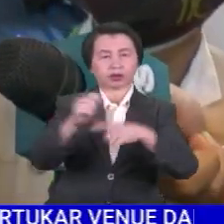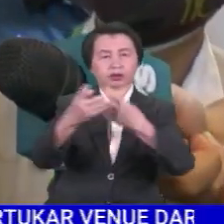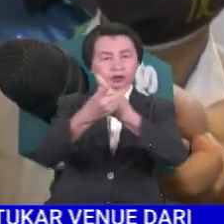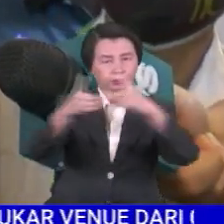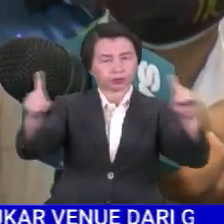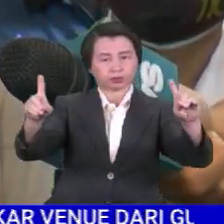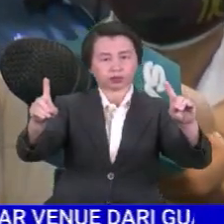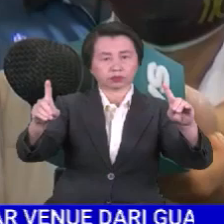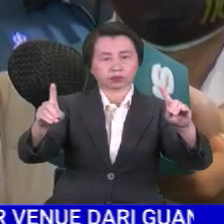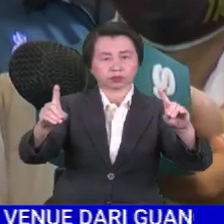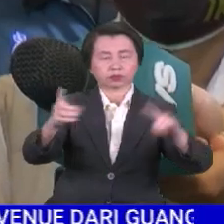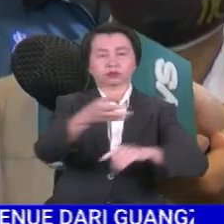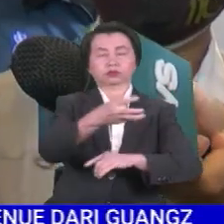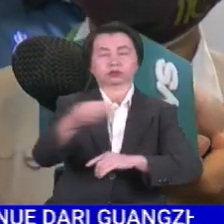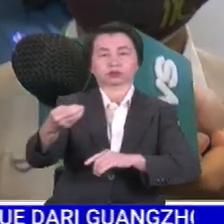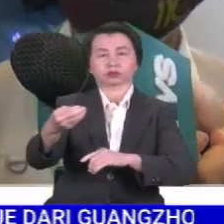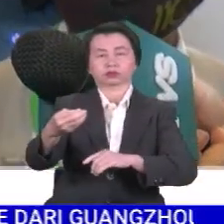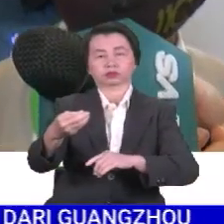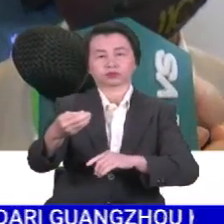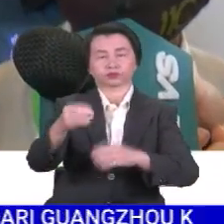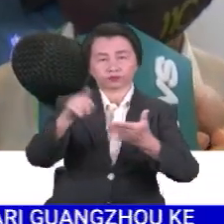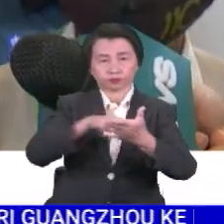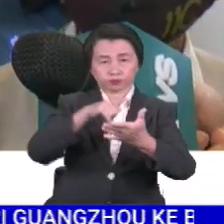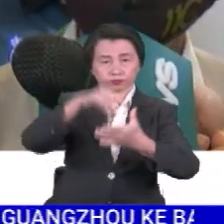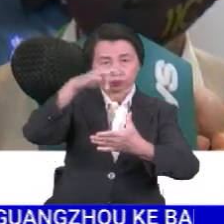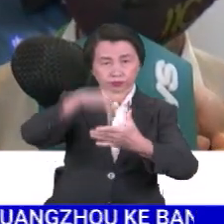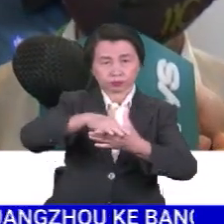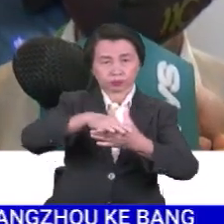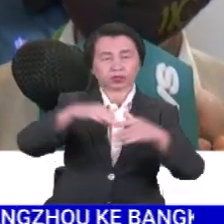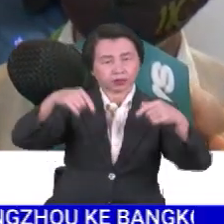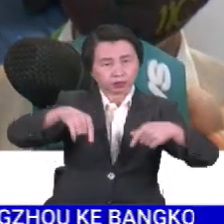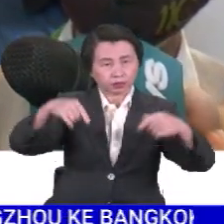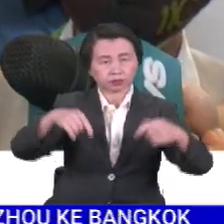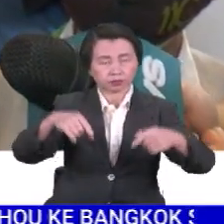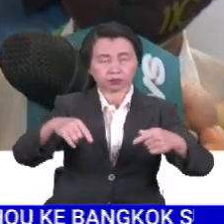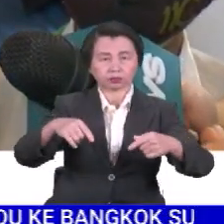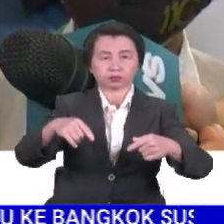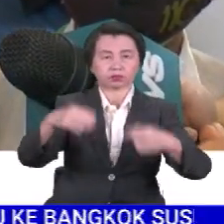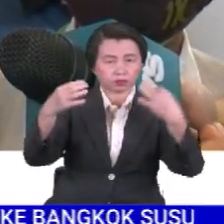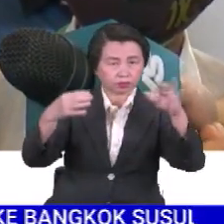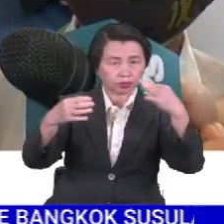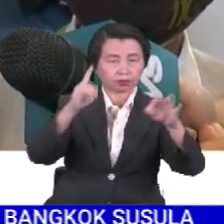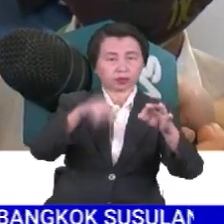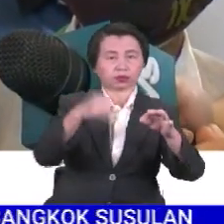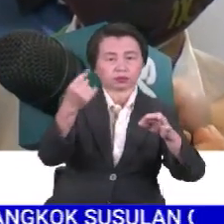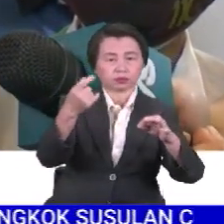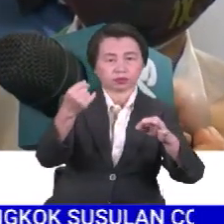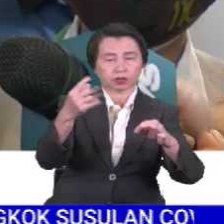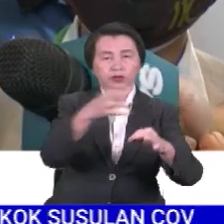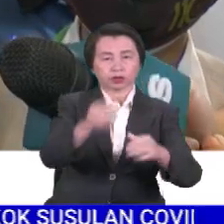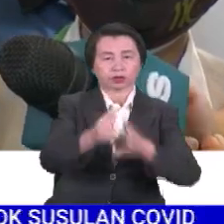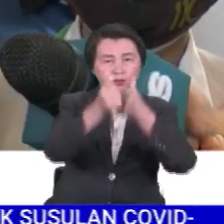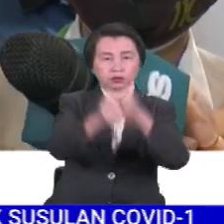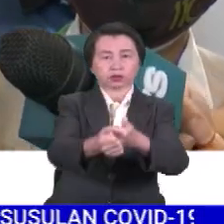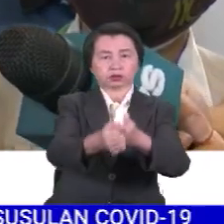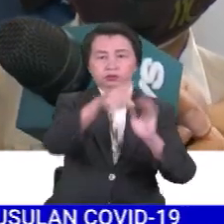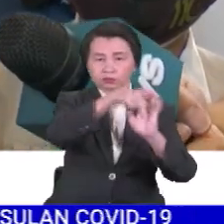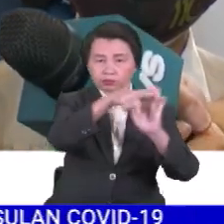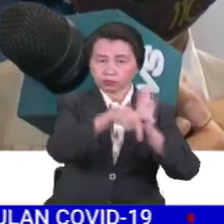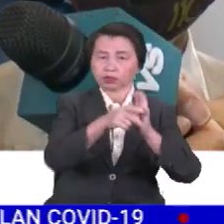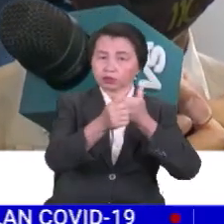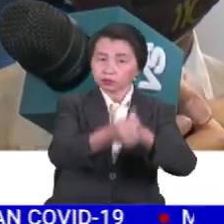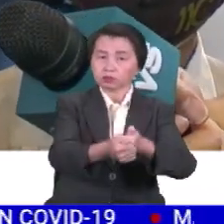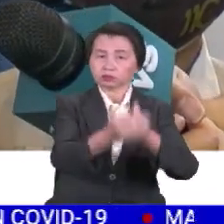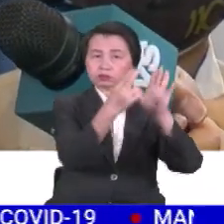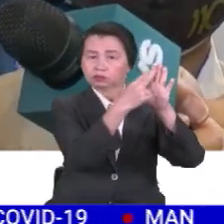demokrasi dan pilihan raya dalam pilihan raya ini dan mematuhi peraturan dan undang-undang